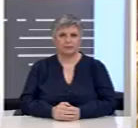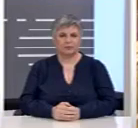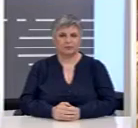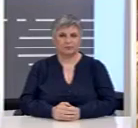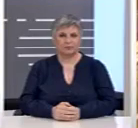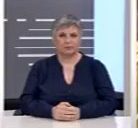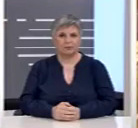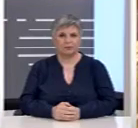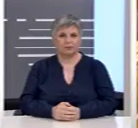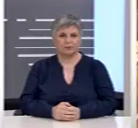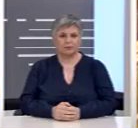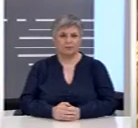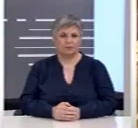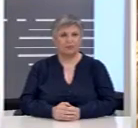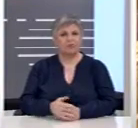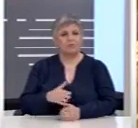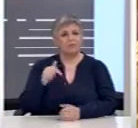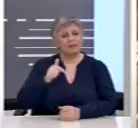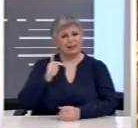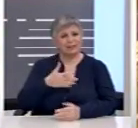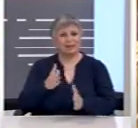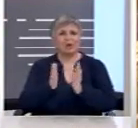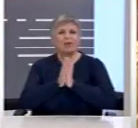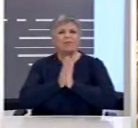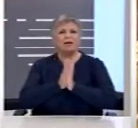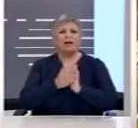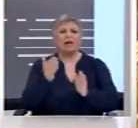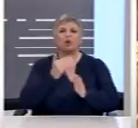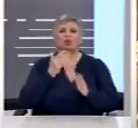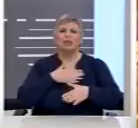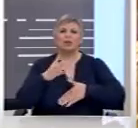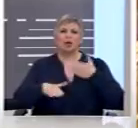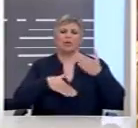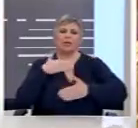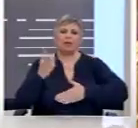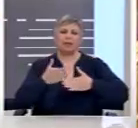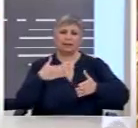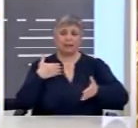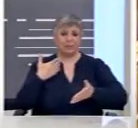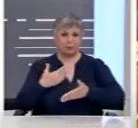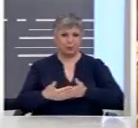Κάντε ησυχία για να ολοκληρώσουμε γρήγορα τη διαδικασία.